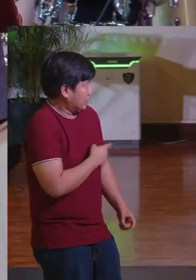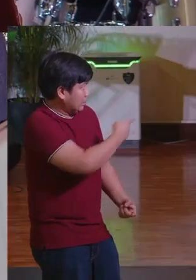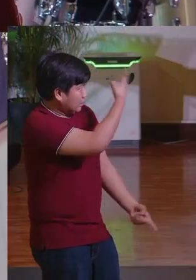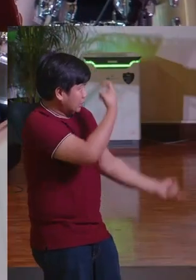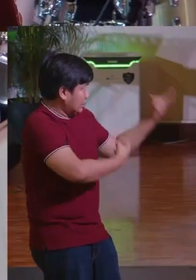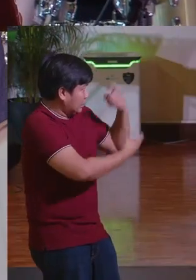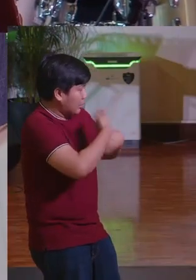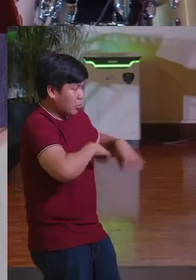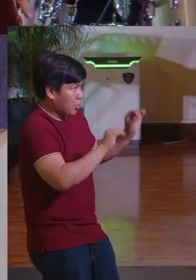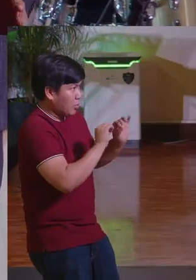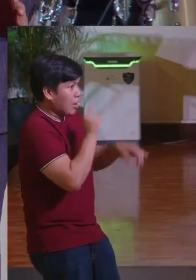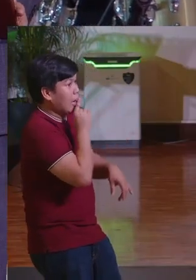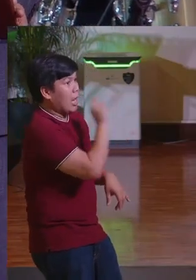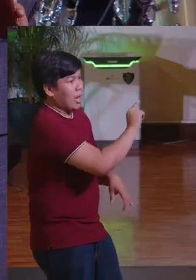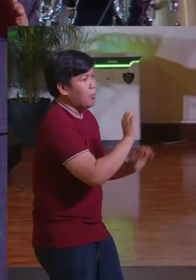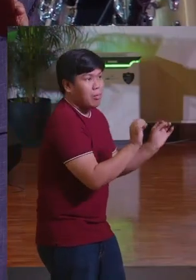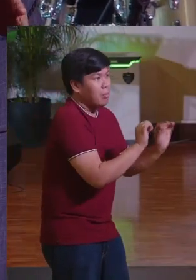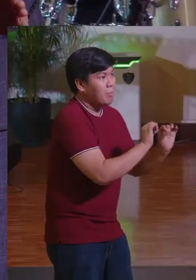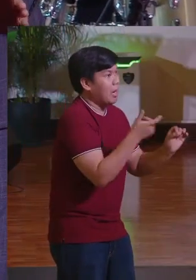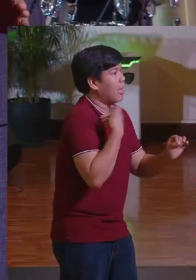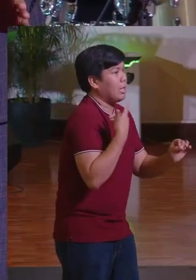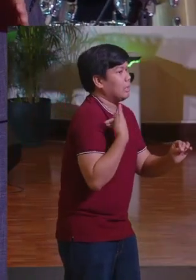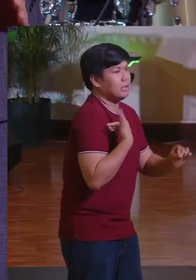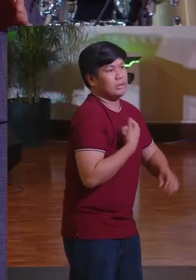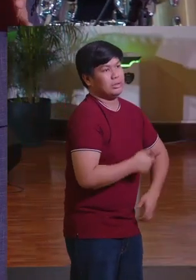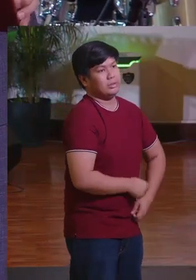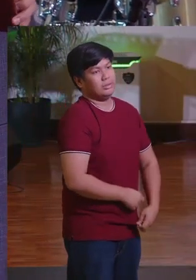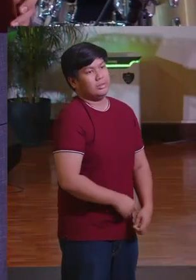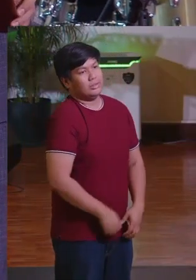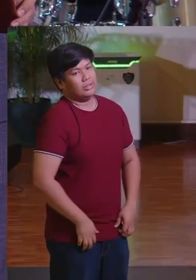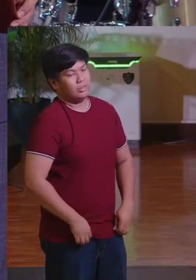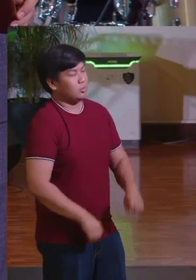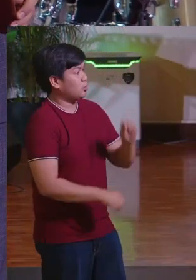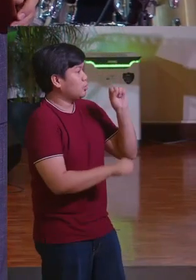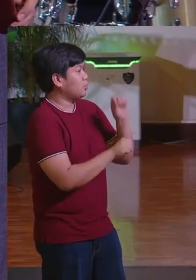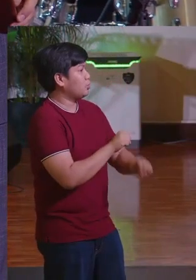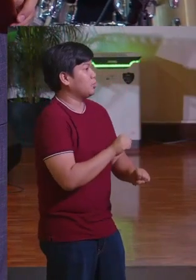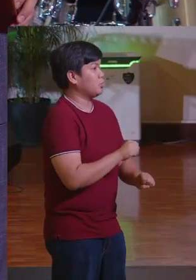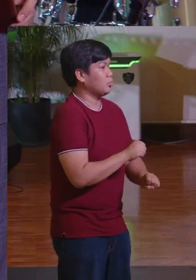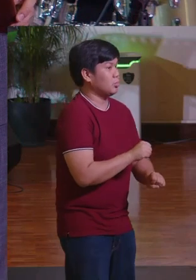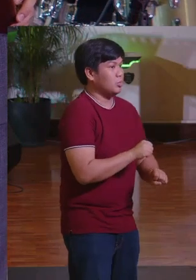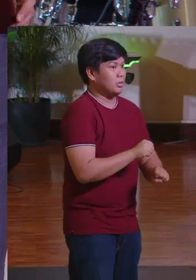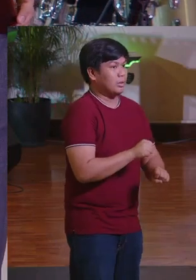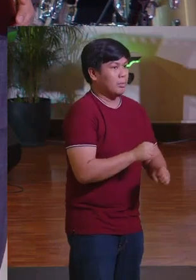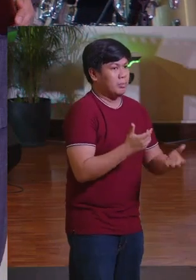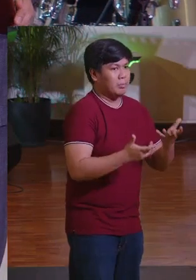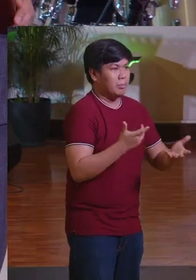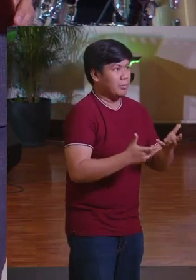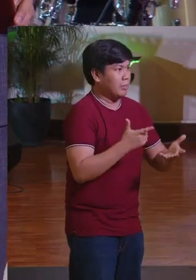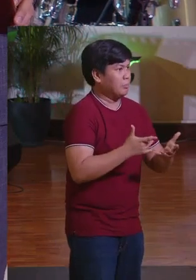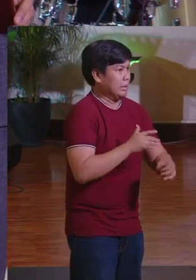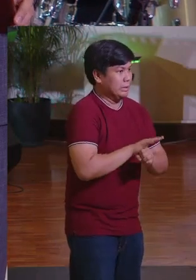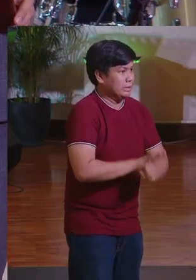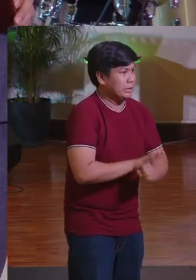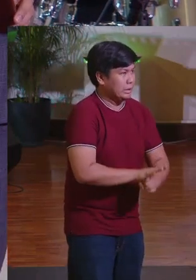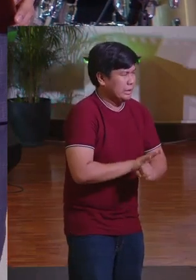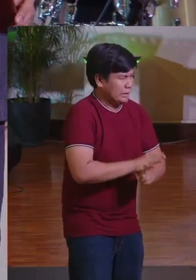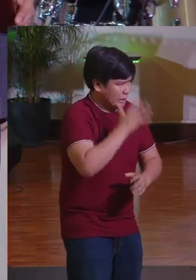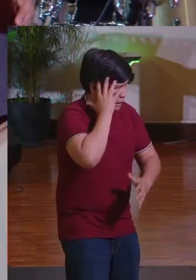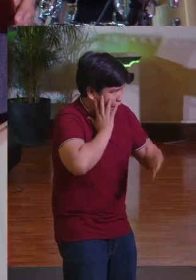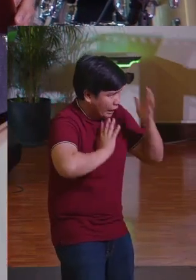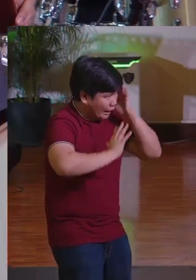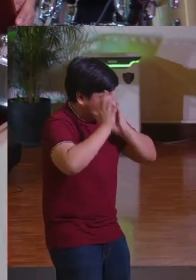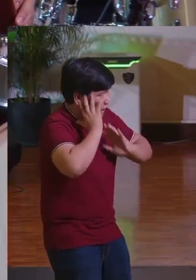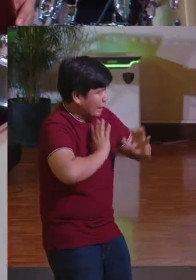pa nasasagot, ang daming mga tanong sa kanya. So, ang kanyang puso talagang matindi siguro